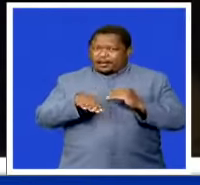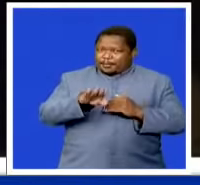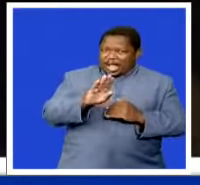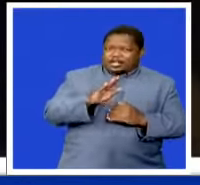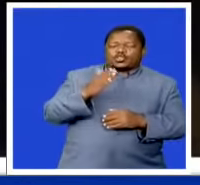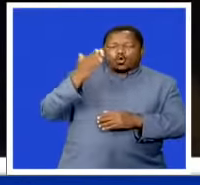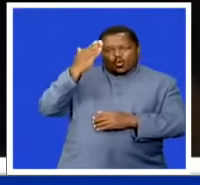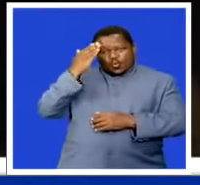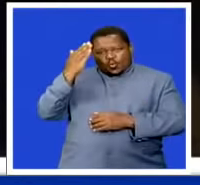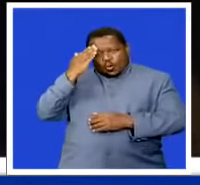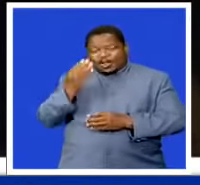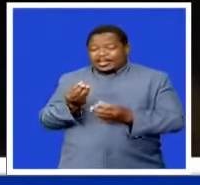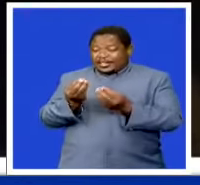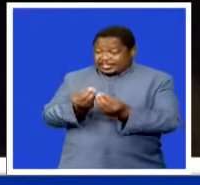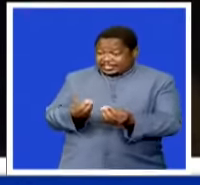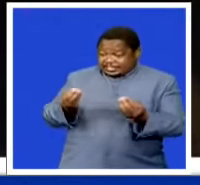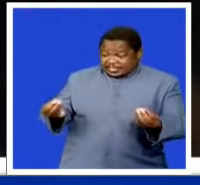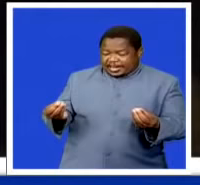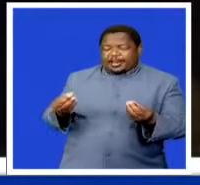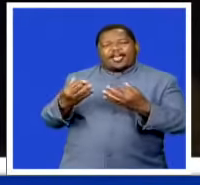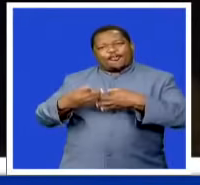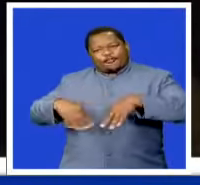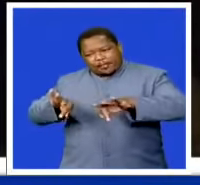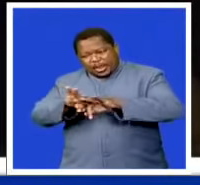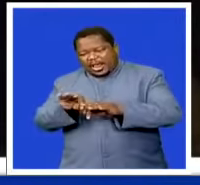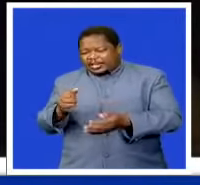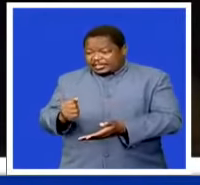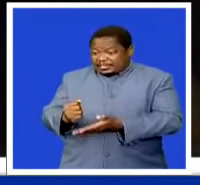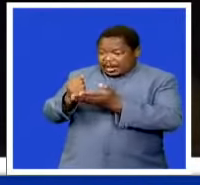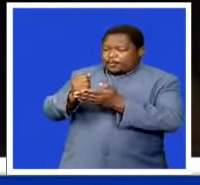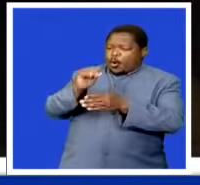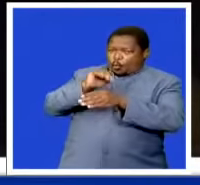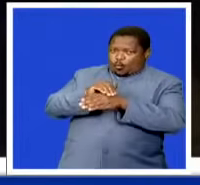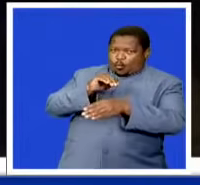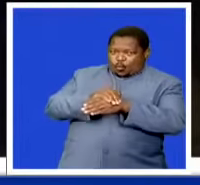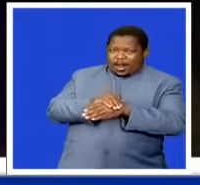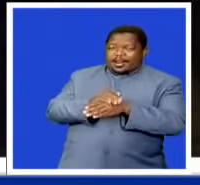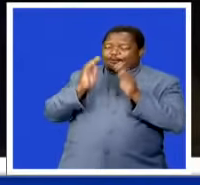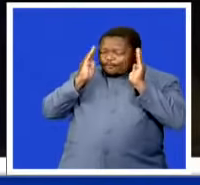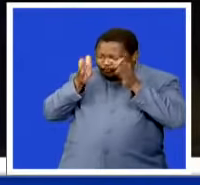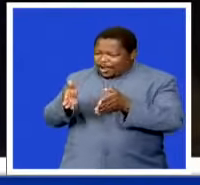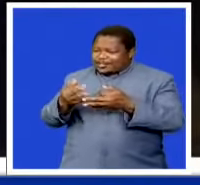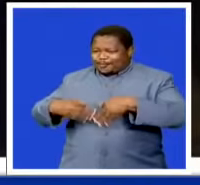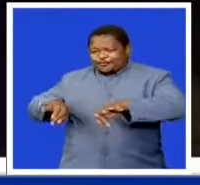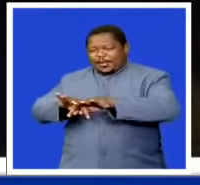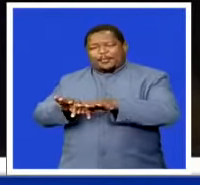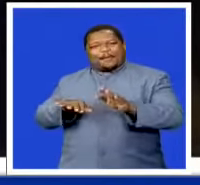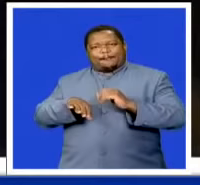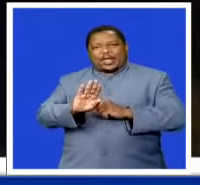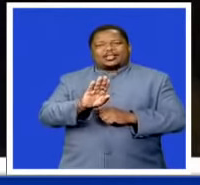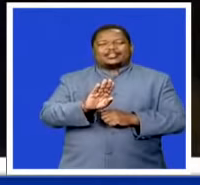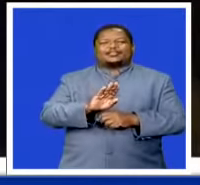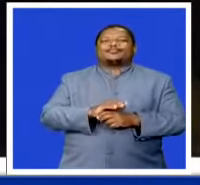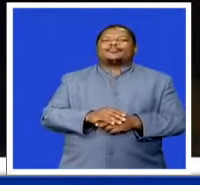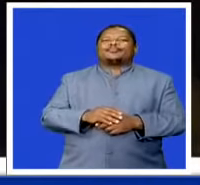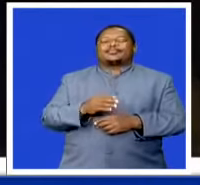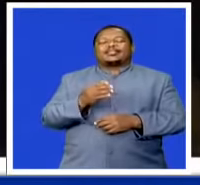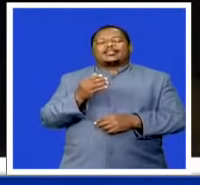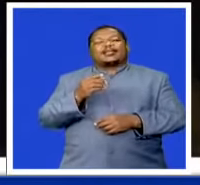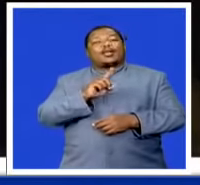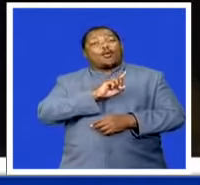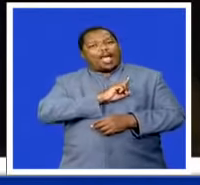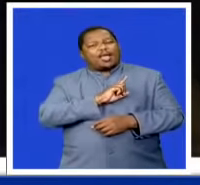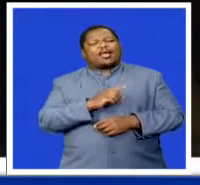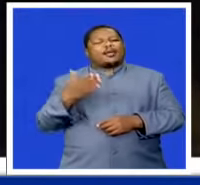kulo mntwana mhlambe nawe nakuleyo mndeni ese kade impansa kanye kuwo. So ngalesinye isikhathi ukhanze ukuthi timore njengaleto